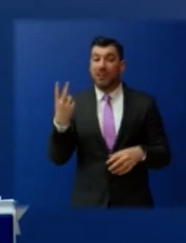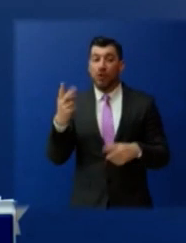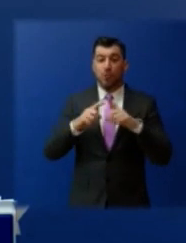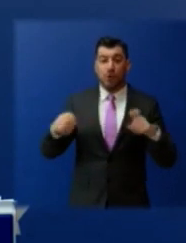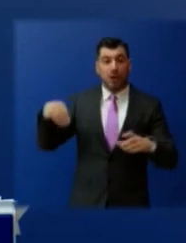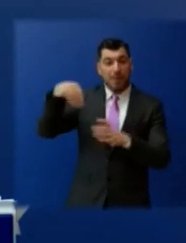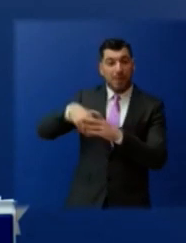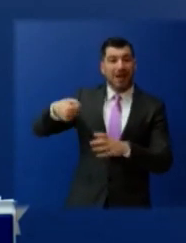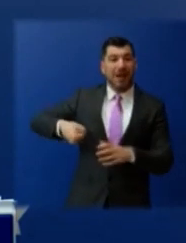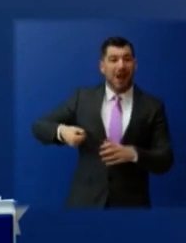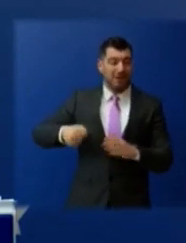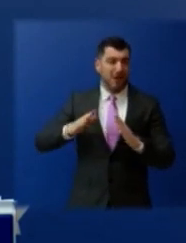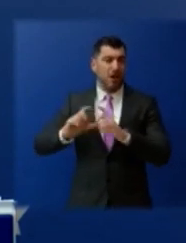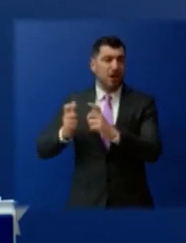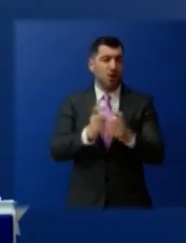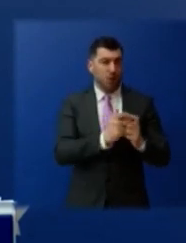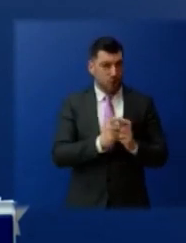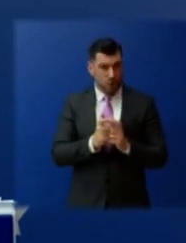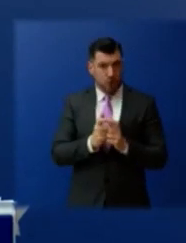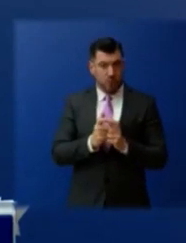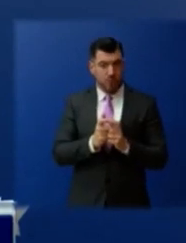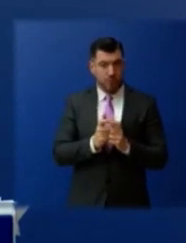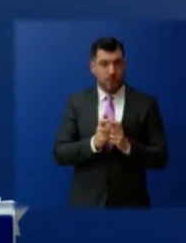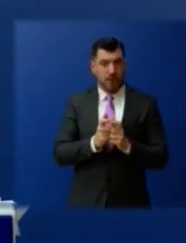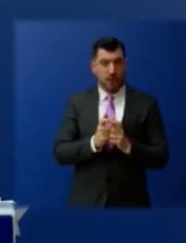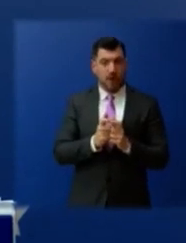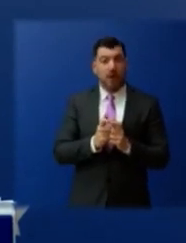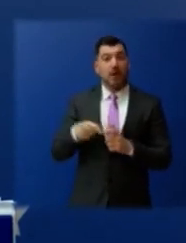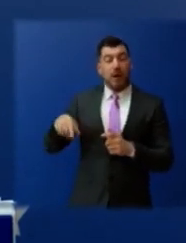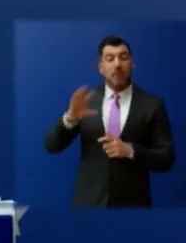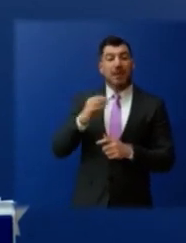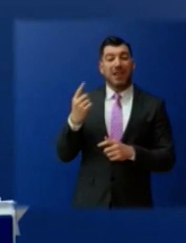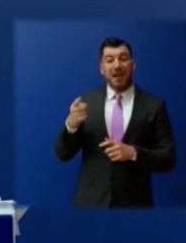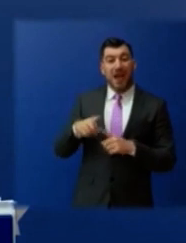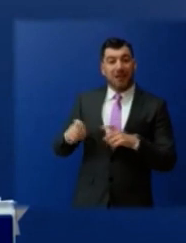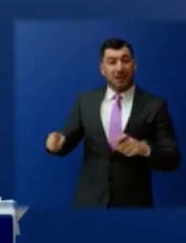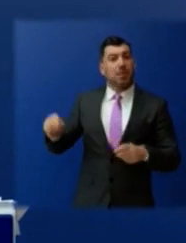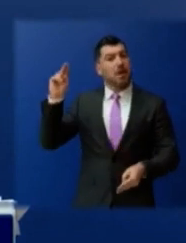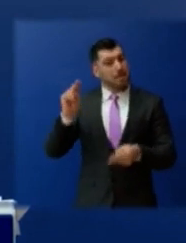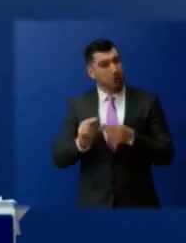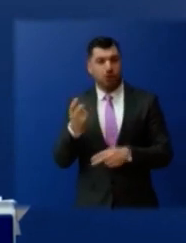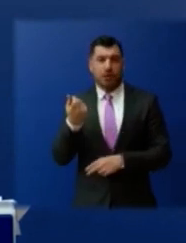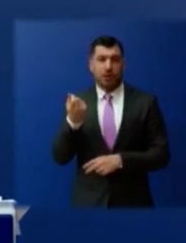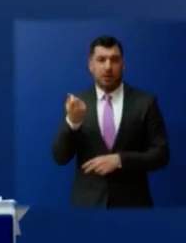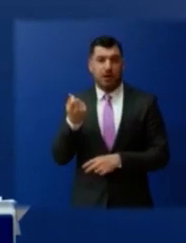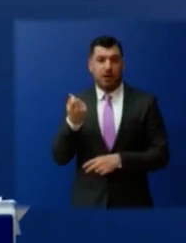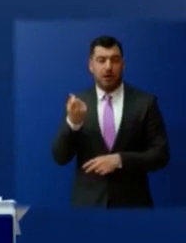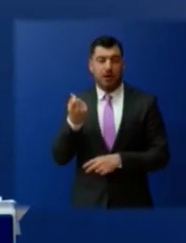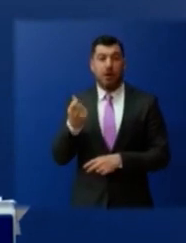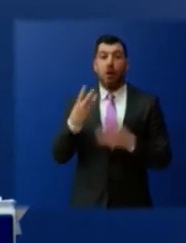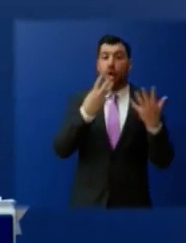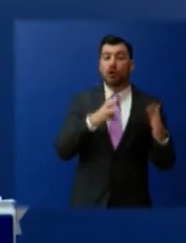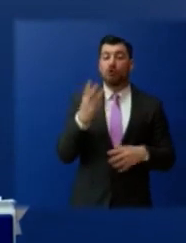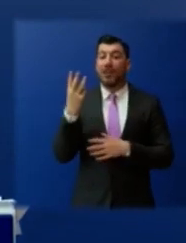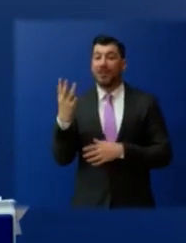του νοικοκυριού, τα οποία είναι και απολύτως συγκρίσιμα, στα 51 από αυτά είχαμε μειώσεις, στα 803 οι τιμές